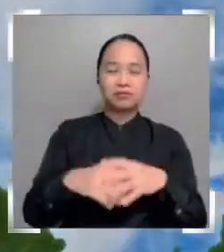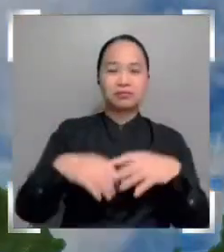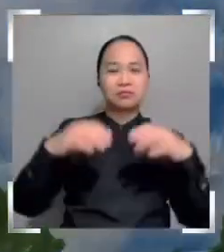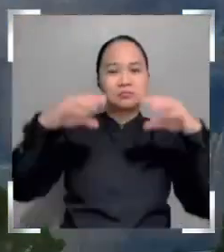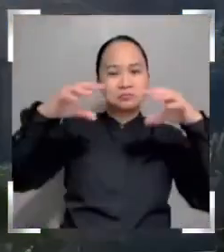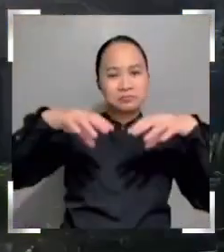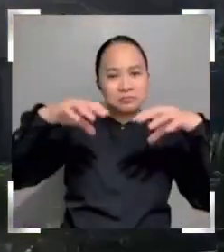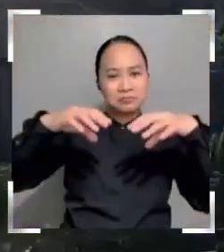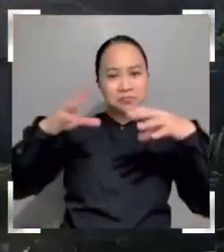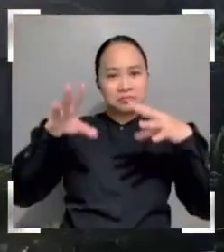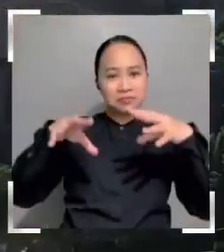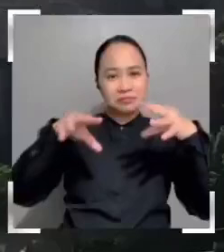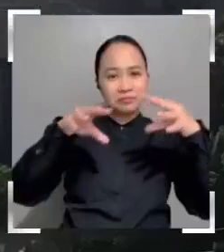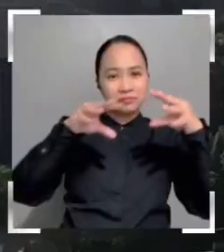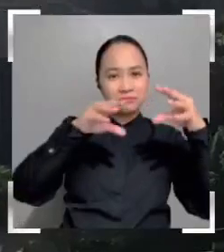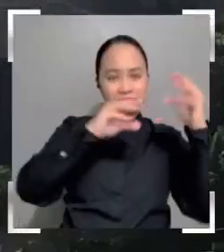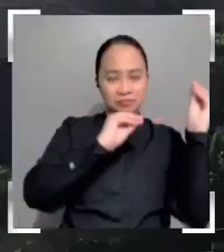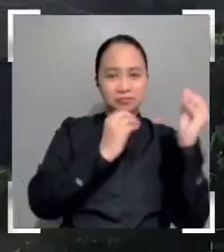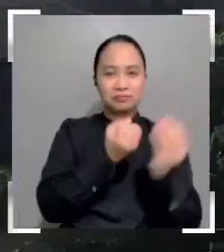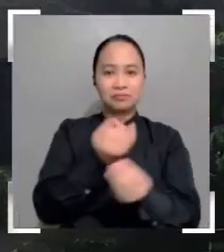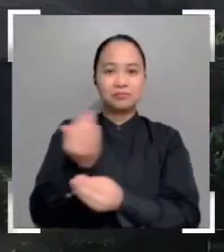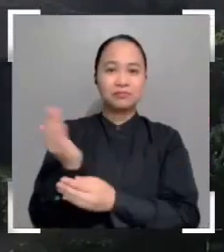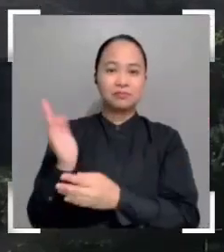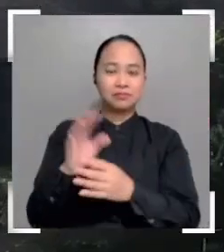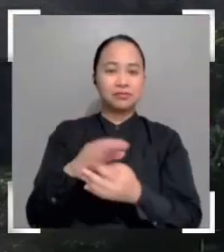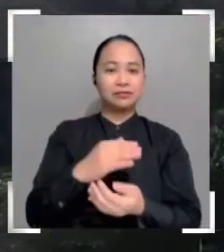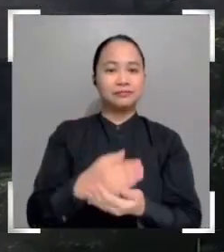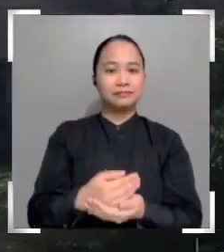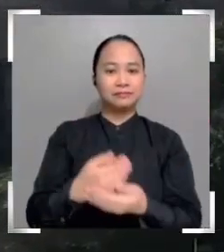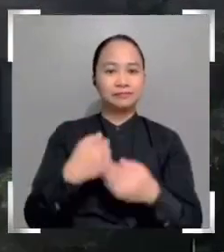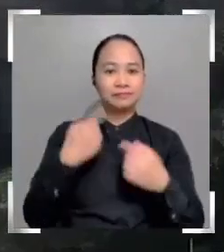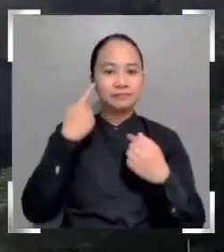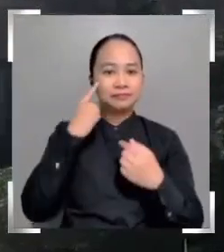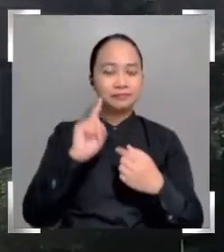araw. Para sa GMA Integrated News at GMA